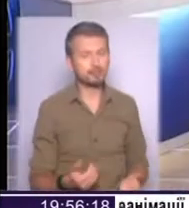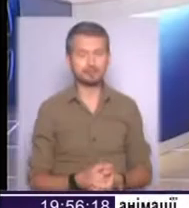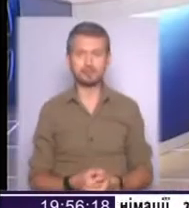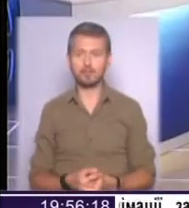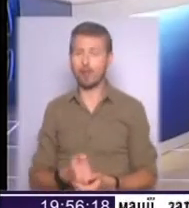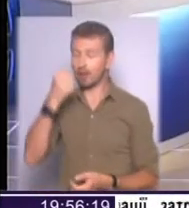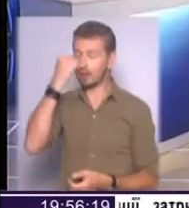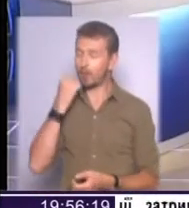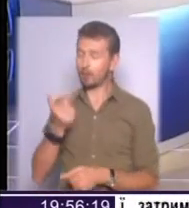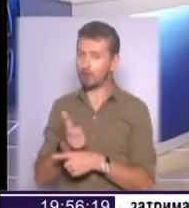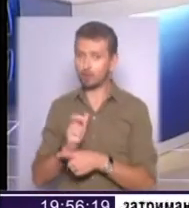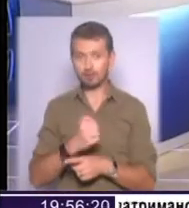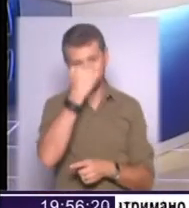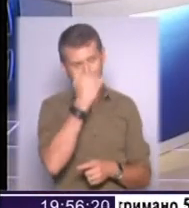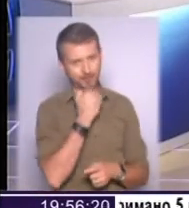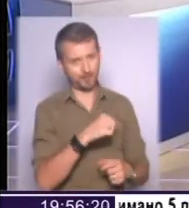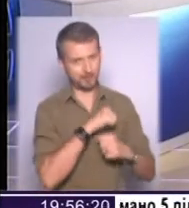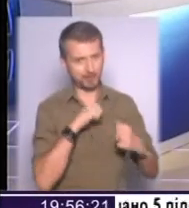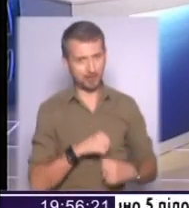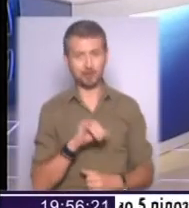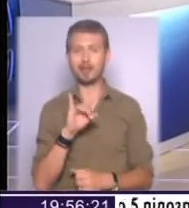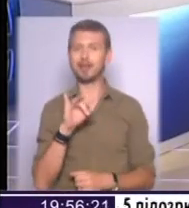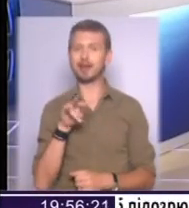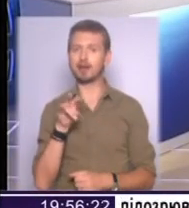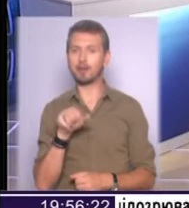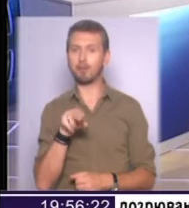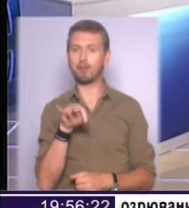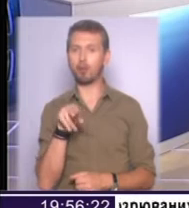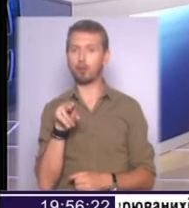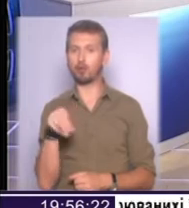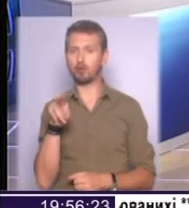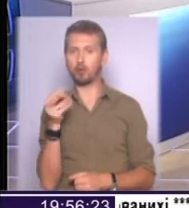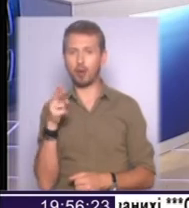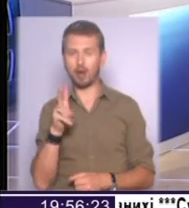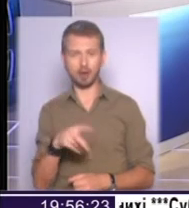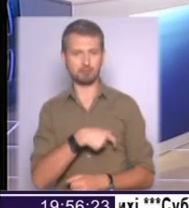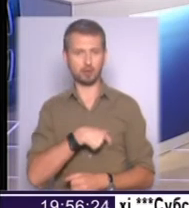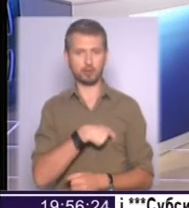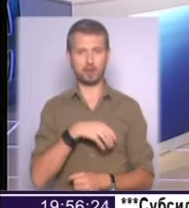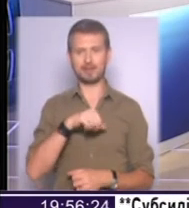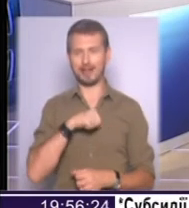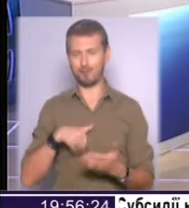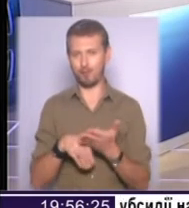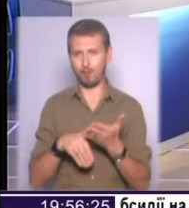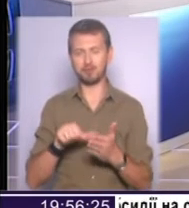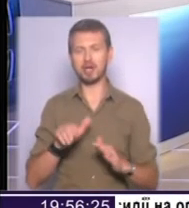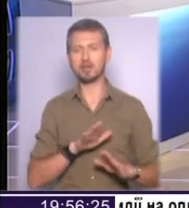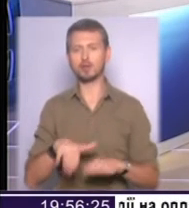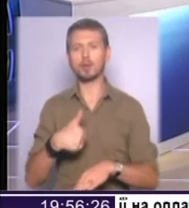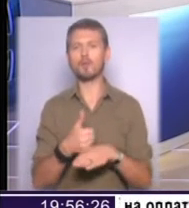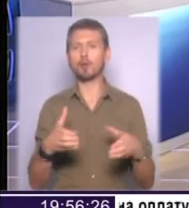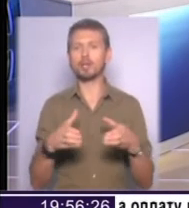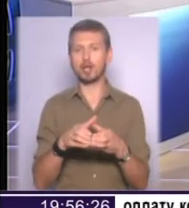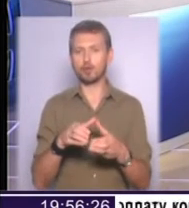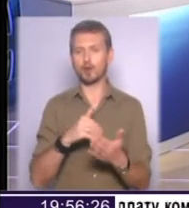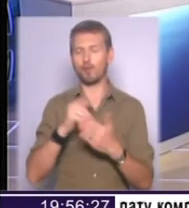Дякую вам дуже. Дякую вам сердечно. Ірина Подоляк, народний депутат від «Самопомочі», перший заступник голови Комітету Верховної Ради з питань культури і